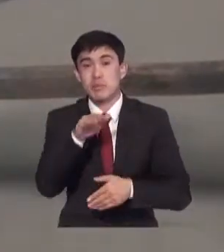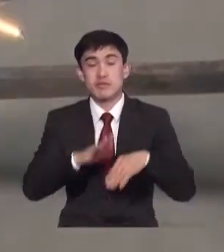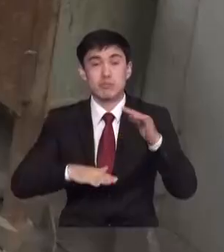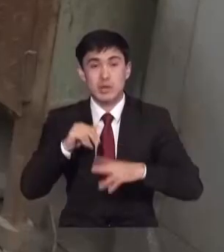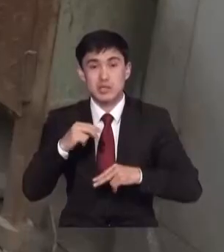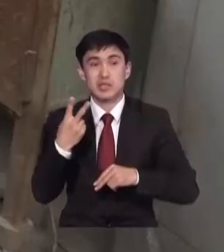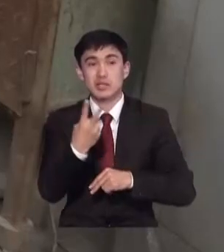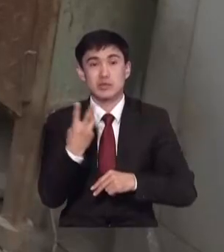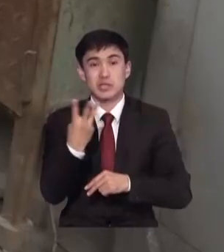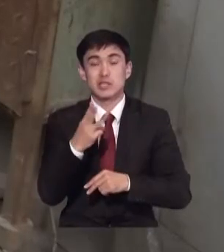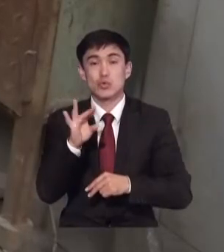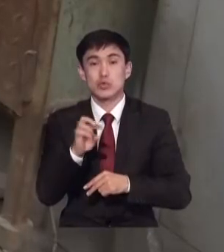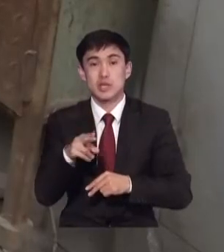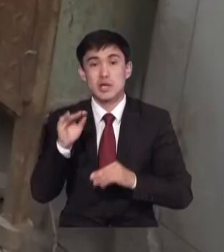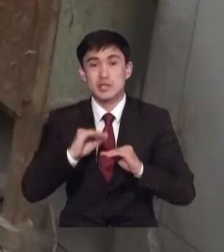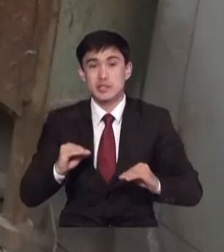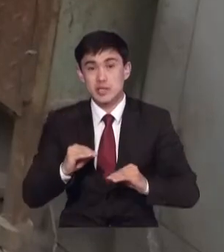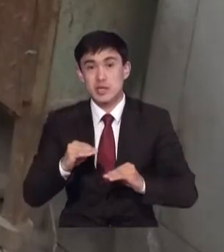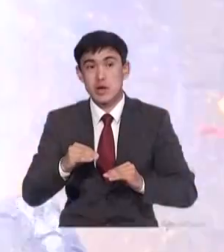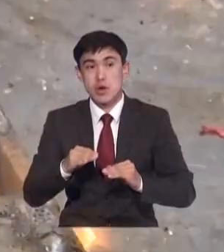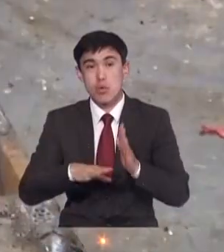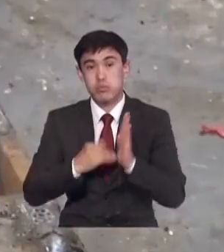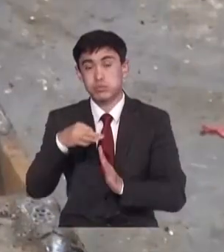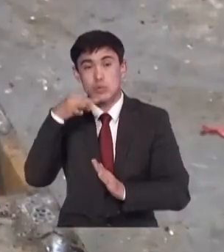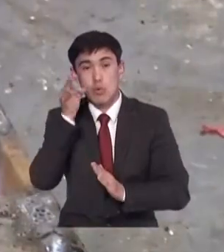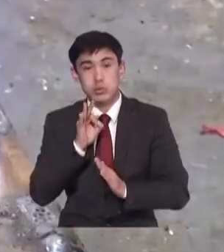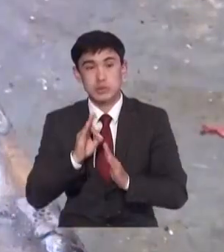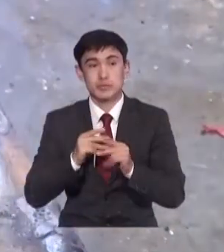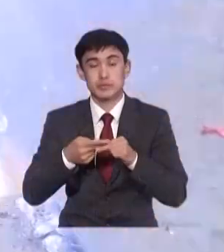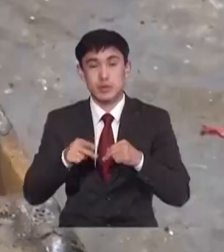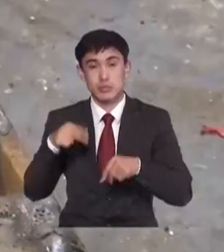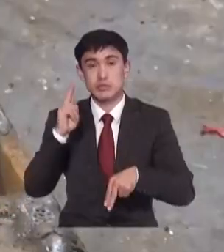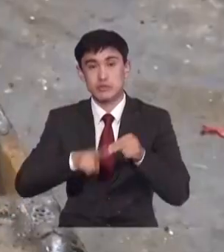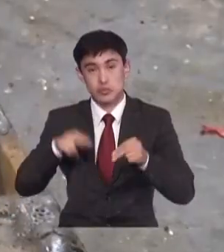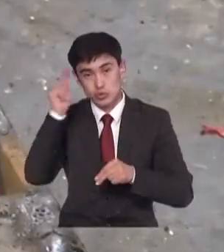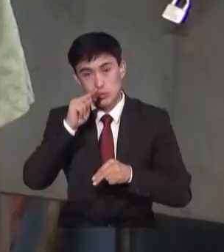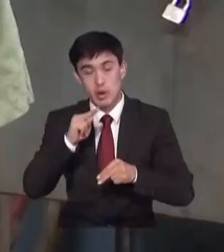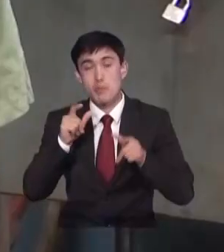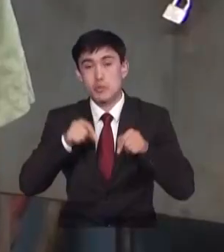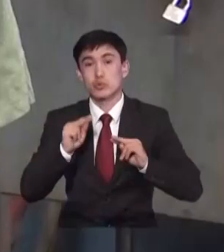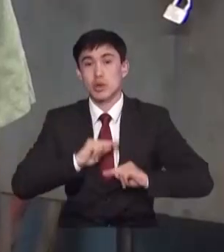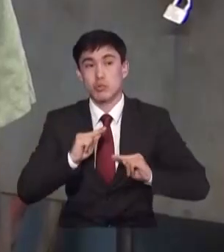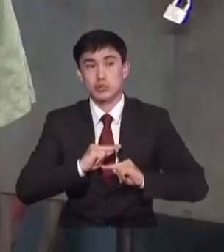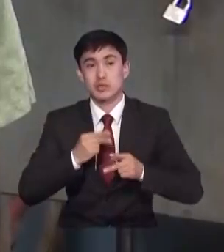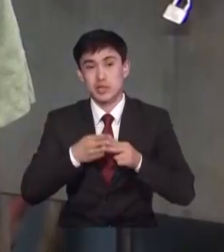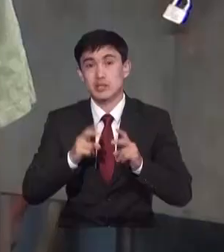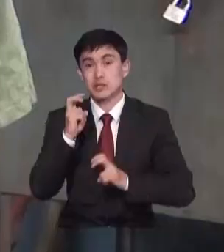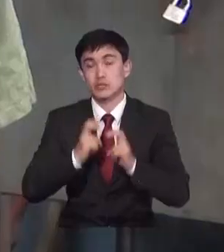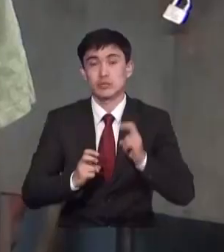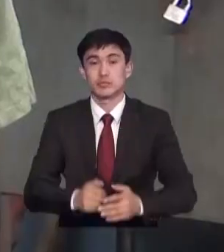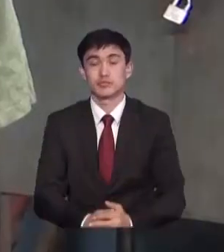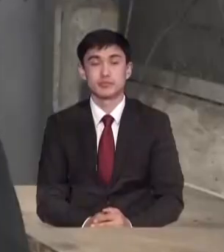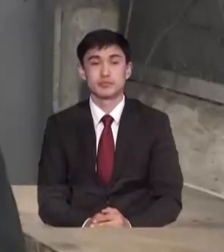на втором и третьем курсе, ребята нарабатывают неплохой опыт. После завершения учебы молодые люди намерены прийти работать на данное